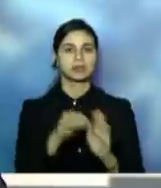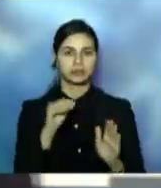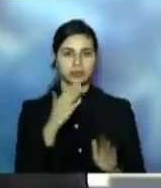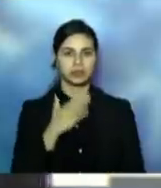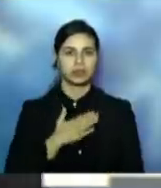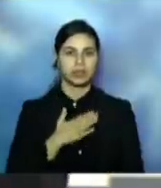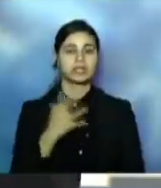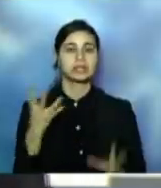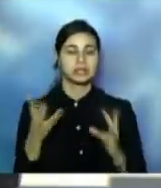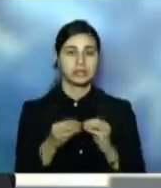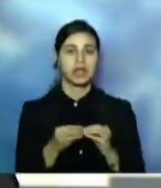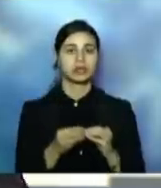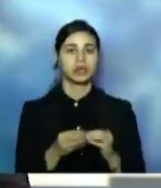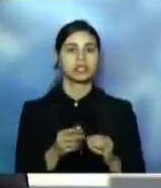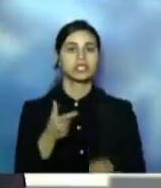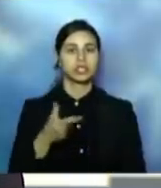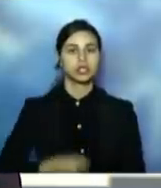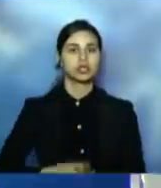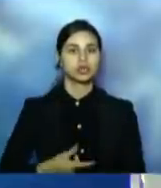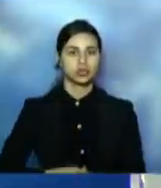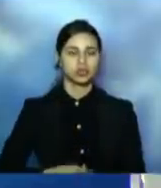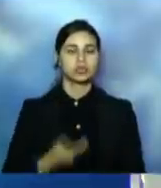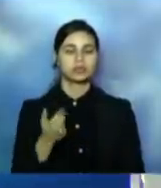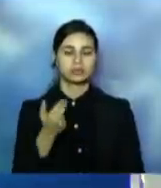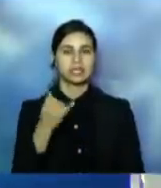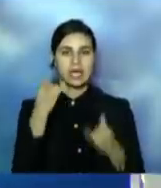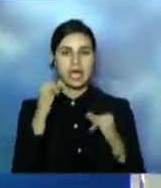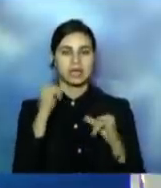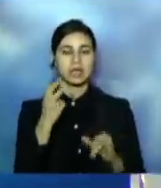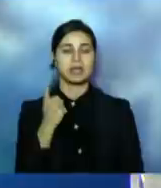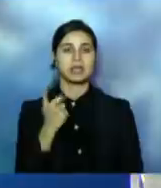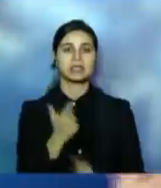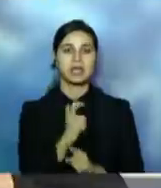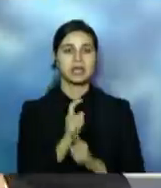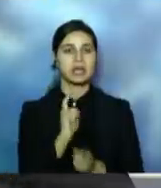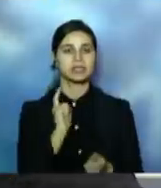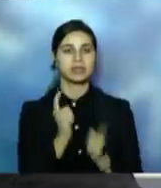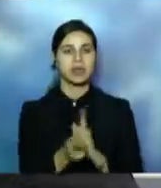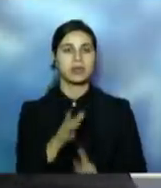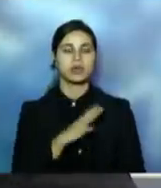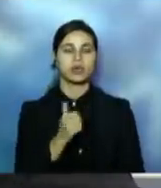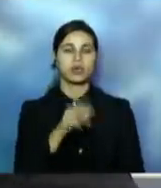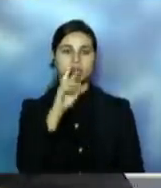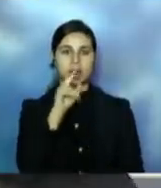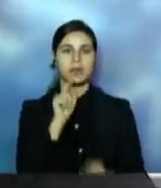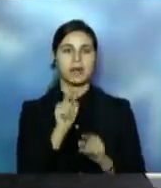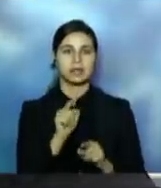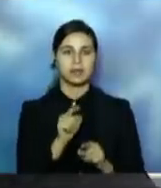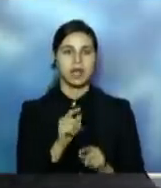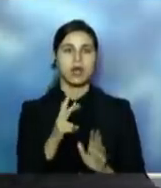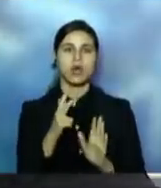იღებდნენ. ზოგადად ინსულინმა დიდი ცვლილება, დიახ, დიდი ცვლილება განიცადა როგორც პრეპარატმა.